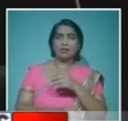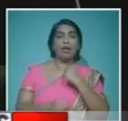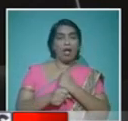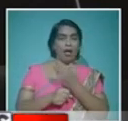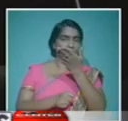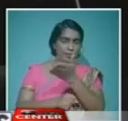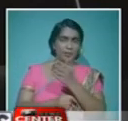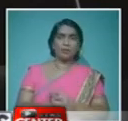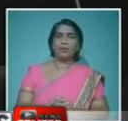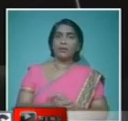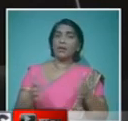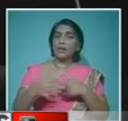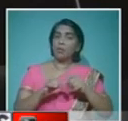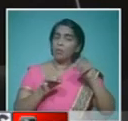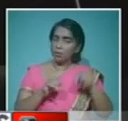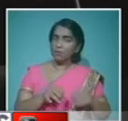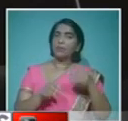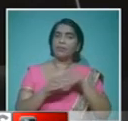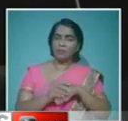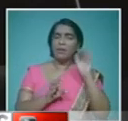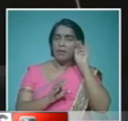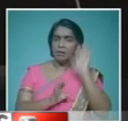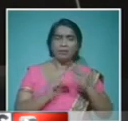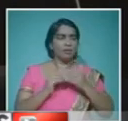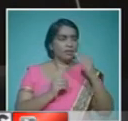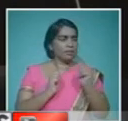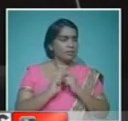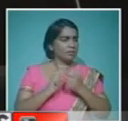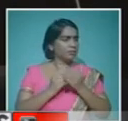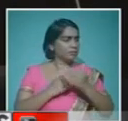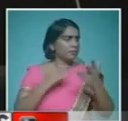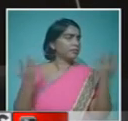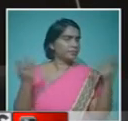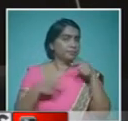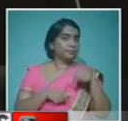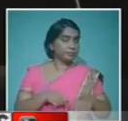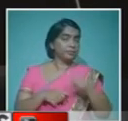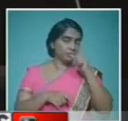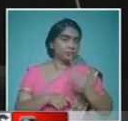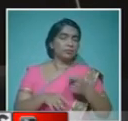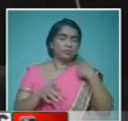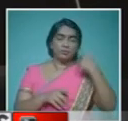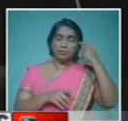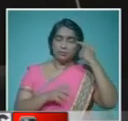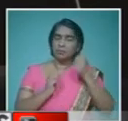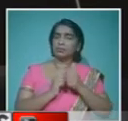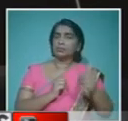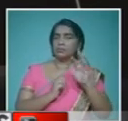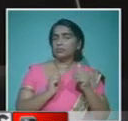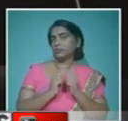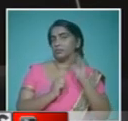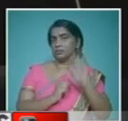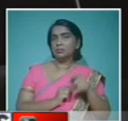ඉන්නකොට කැබිනට් මණ්ඩලවල ඉන්නකොට අහලා තියෙනවා. නමුත් ඉතහා වෙච්ච දෙයක් නැහැ. එසම් මේ වාරේ මේක ටිකක් කල්පනාවෙන් තේරුම් අරගෙන කටයුතු